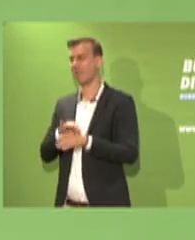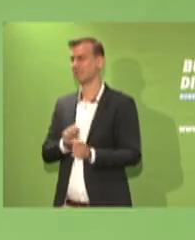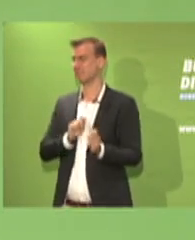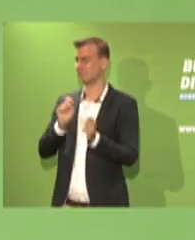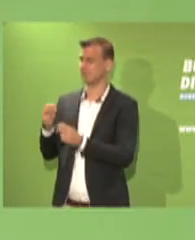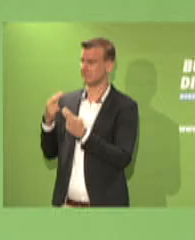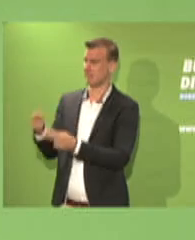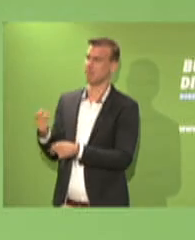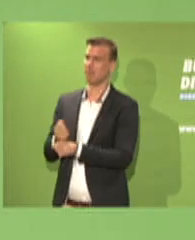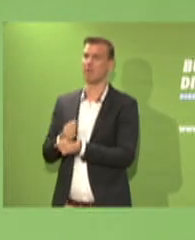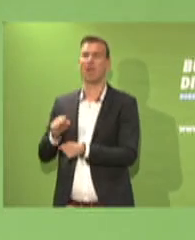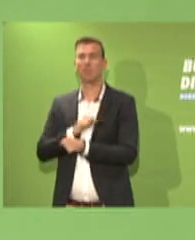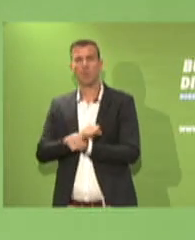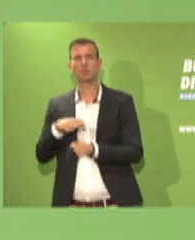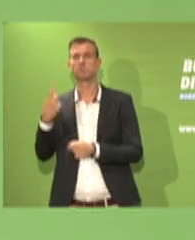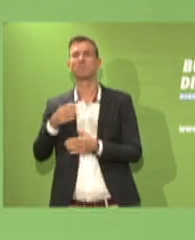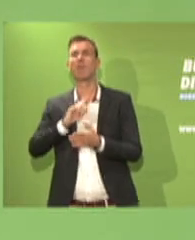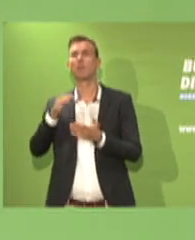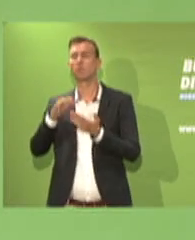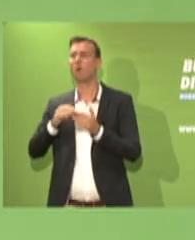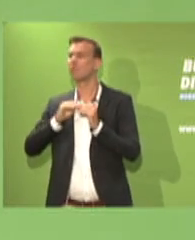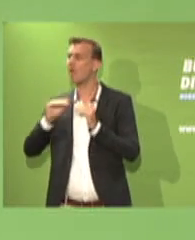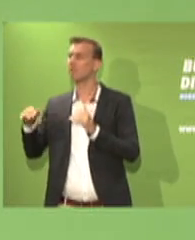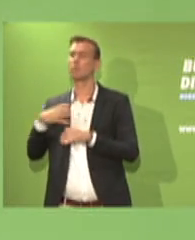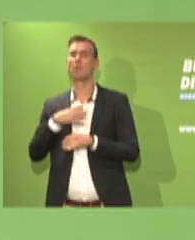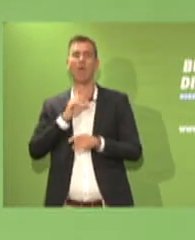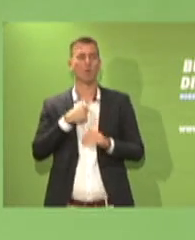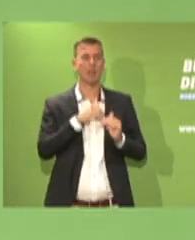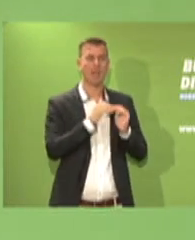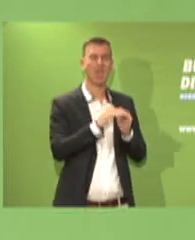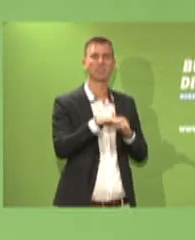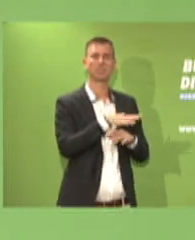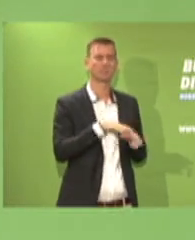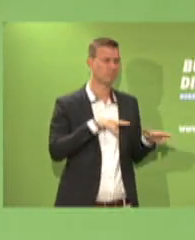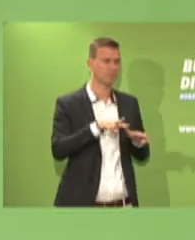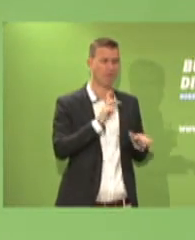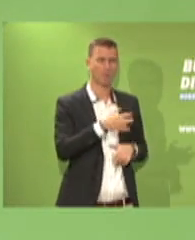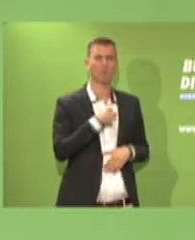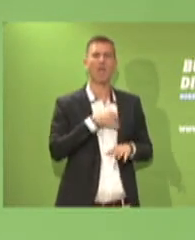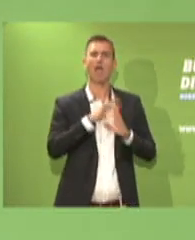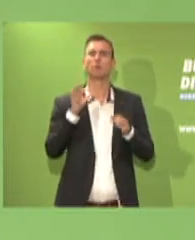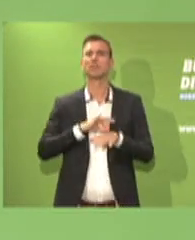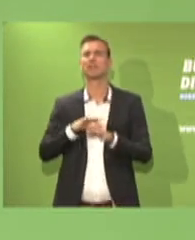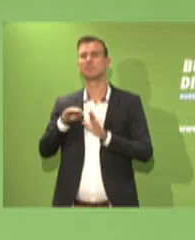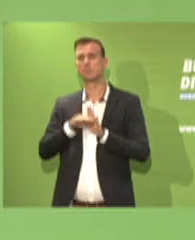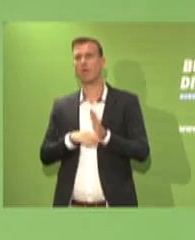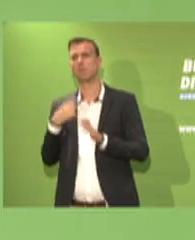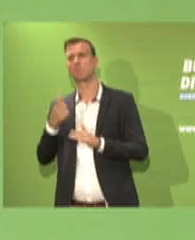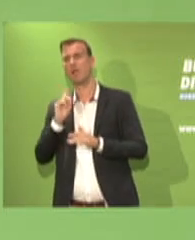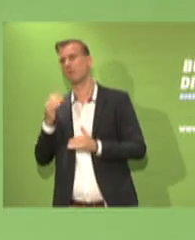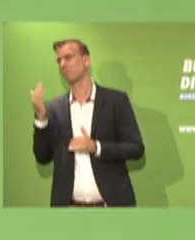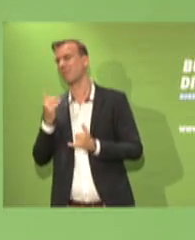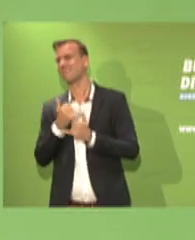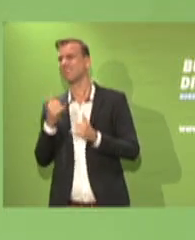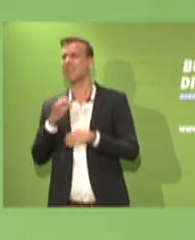ist. Trotzdem habt ihr vor Ort das Problem, haben wir oft auf Landesebene das Problem und versuchen dann mit Hausärzteprogrammen oder anderen die Ärzte wieder in